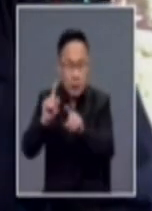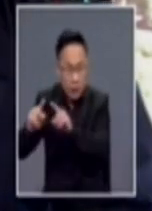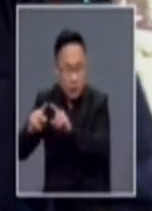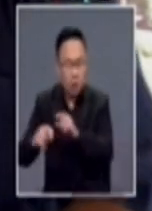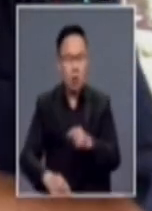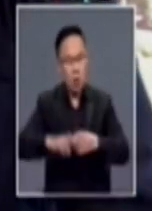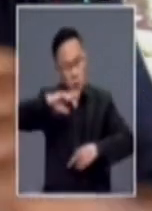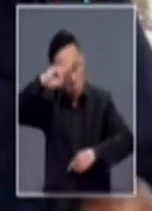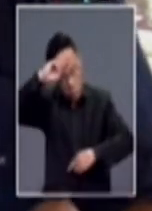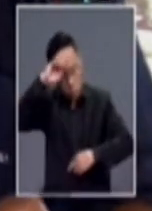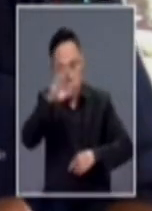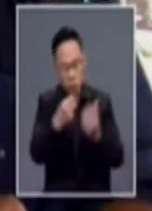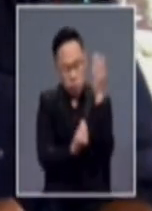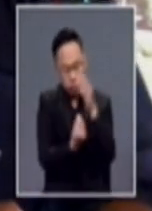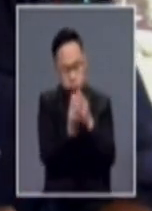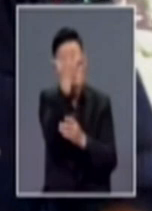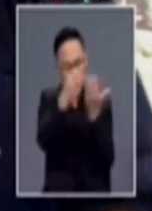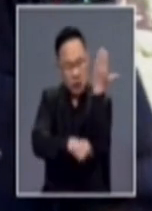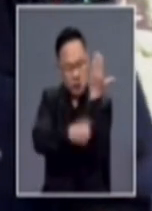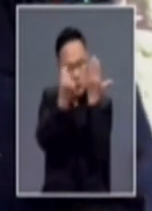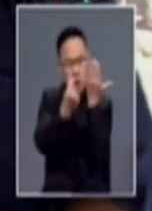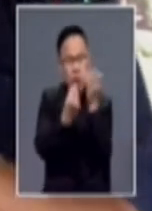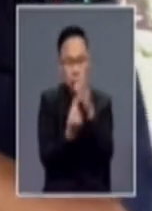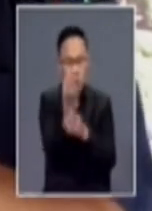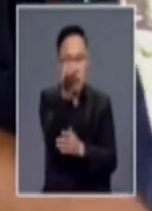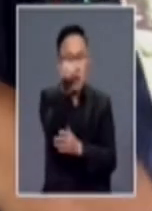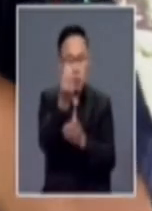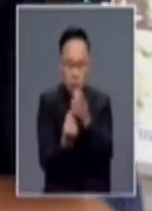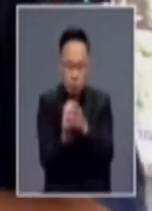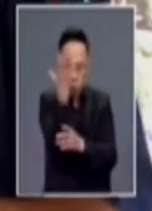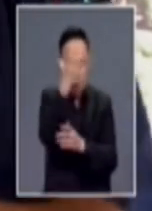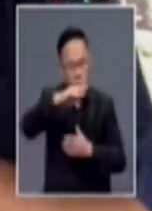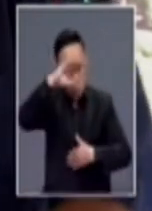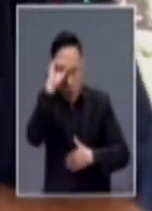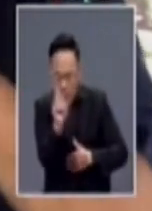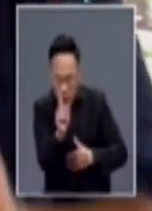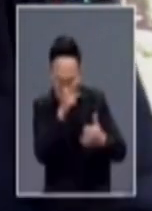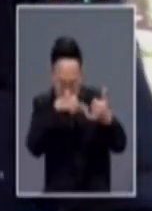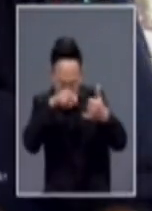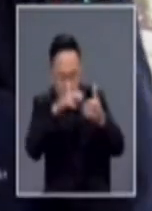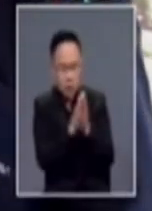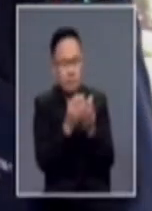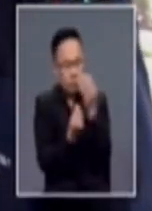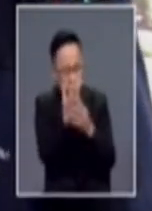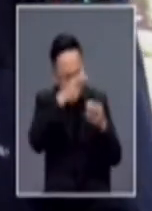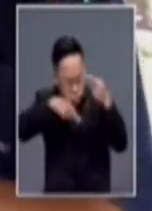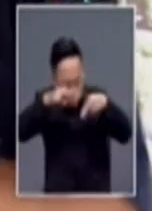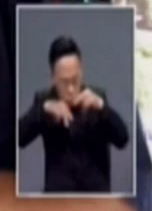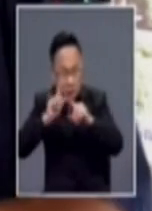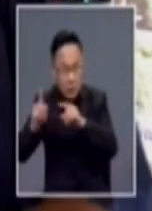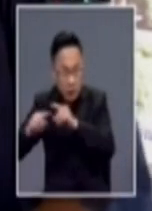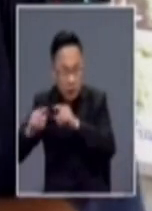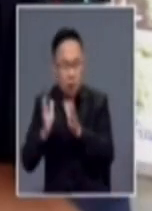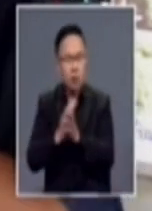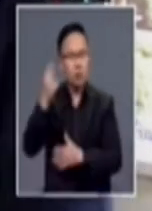าวได้โฉบได้ทำกันจริงๆเพราะฉะนั้นเราก็จะรู้จักโรคและแมลงมากขึ้นผลที่ต